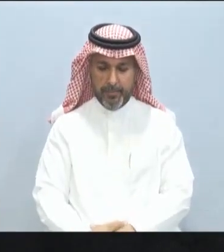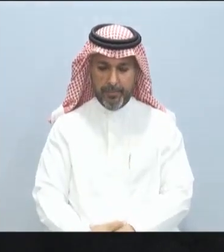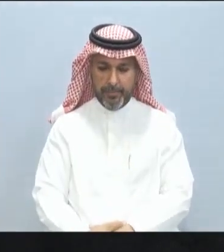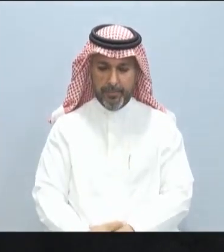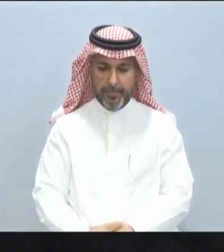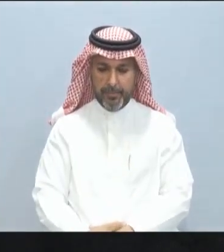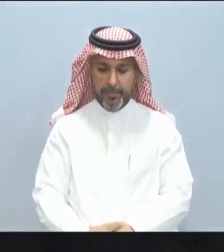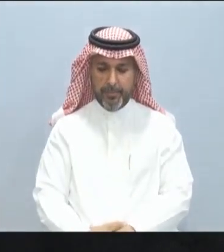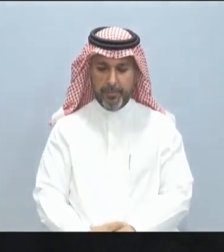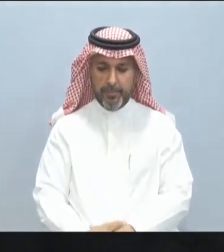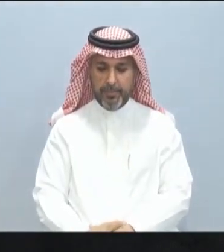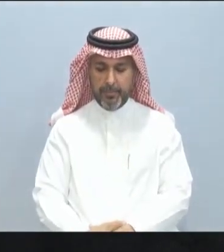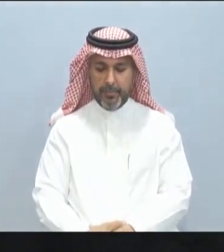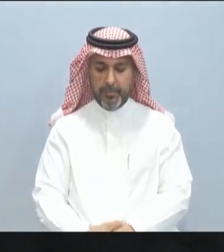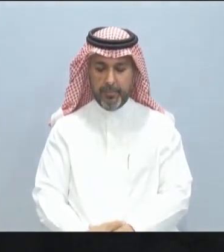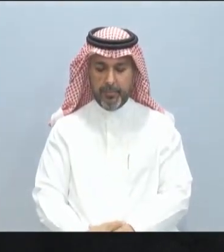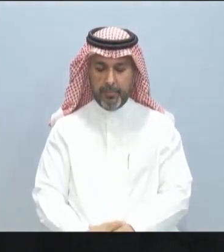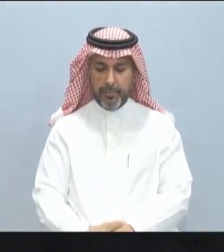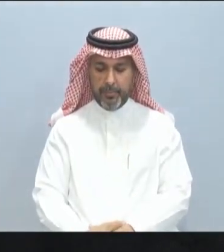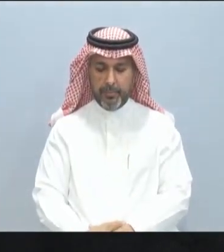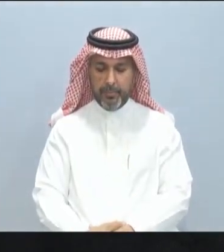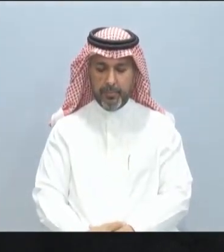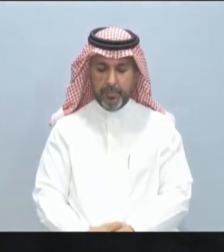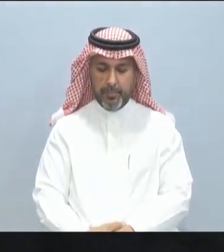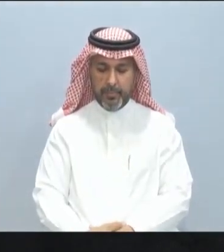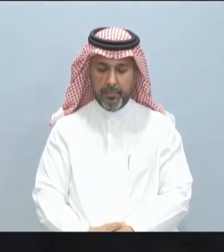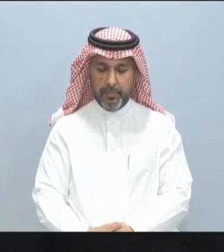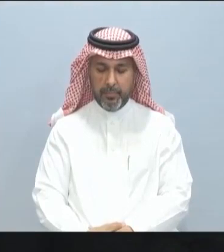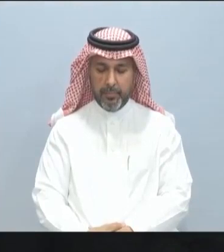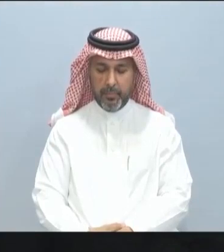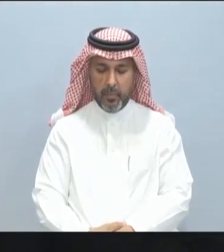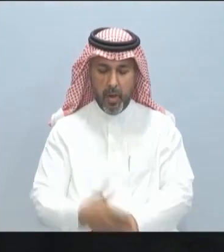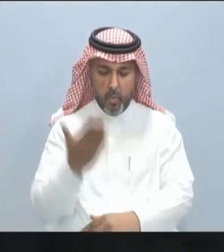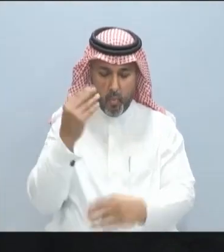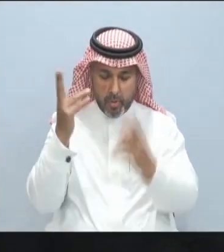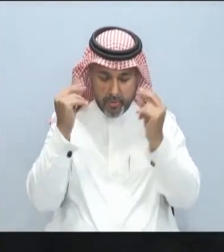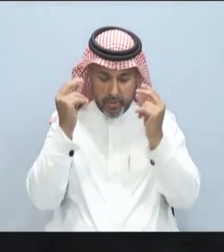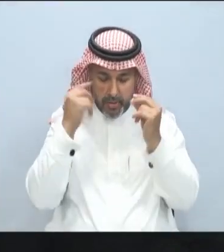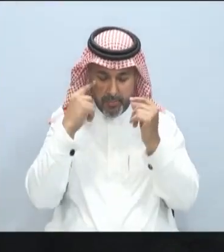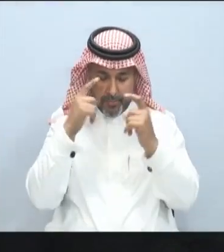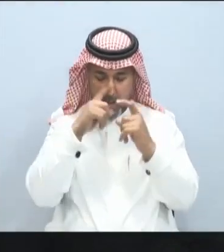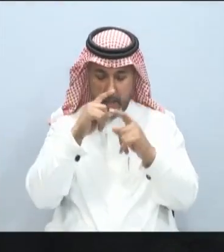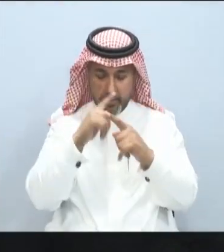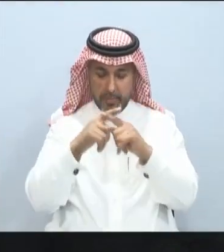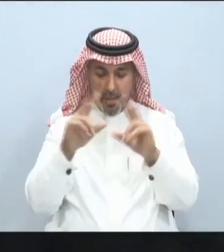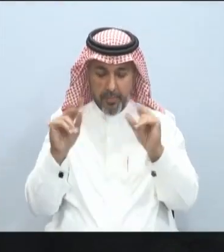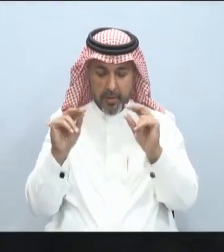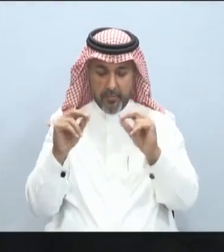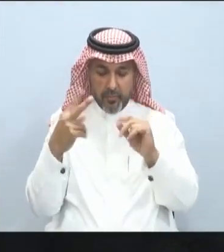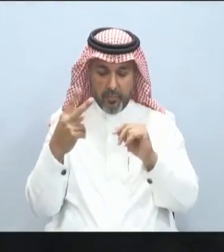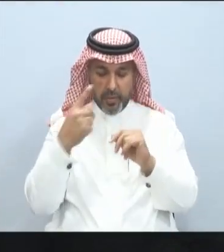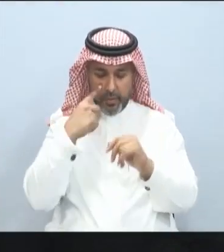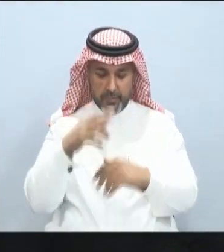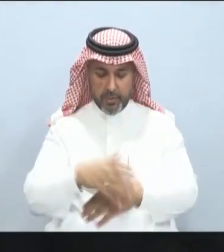نقصد بها ان تكون نفس الحد مضروب في نفسه مرتين اخذناها سابقا في الفصل السابق حينما